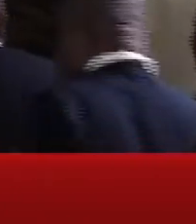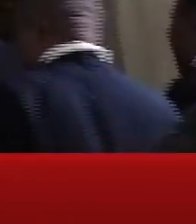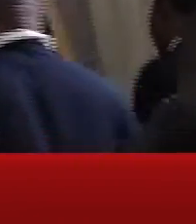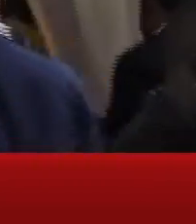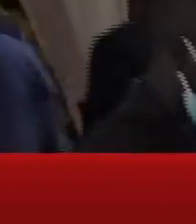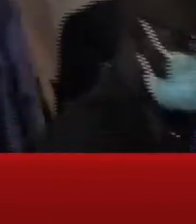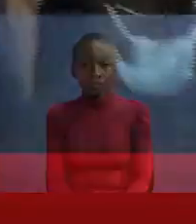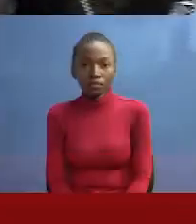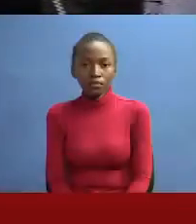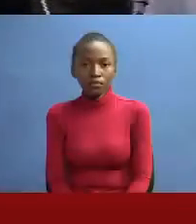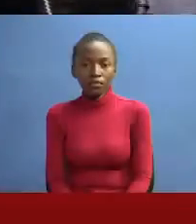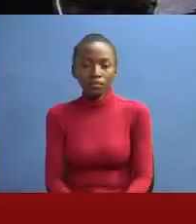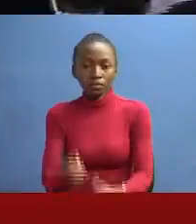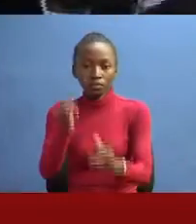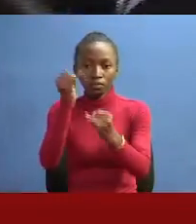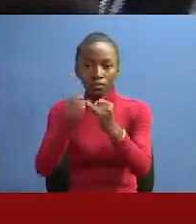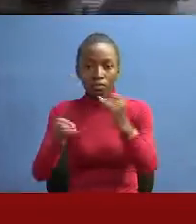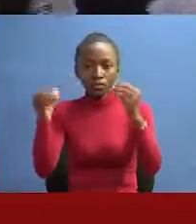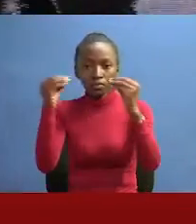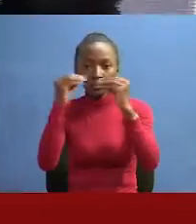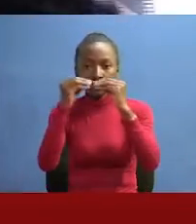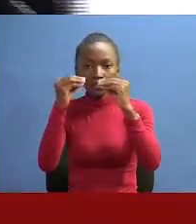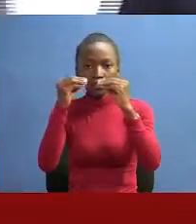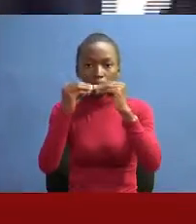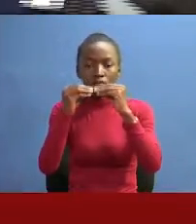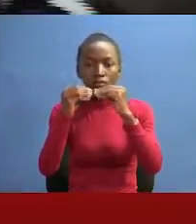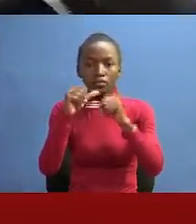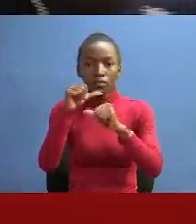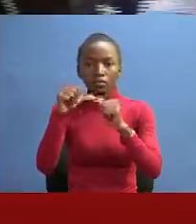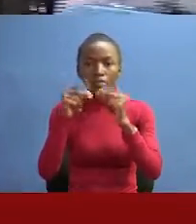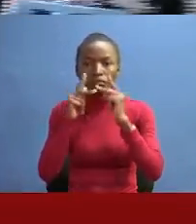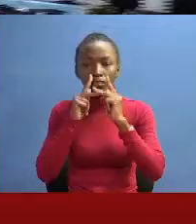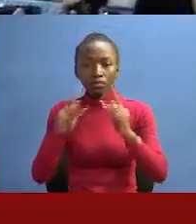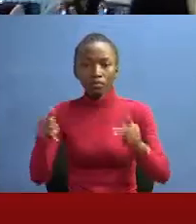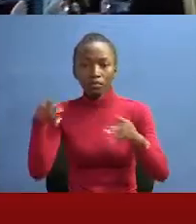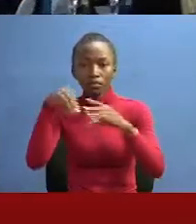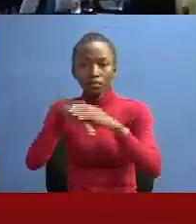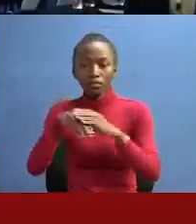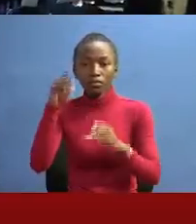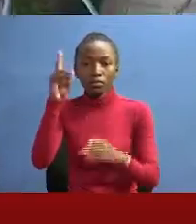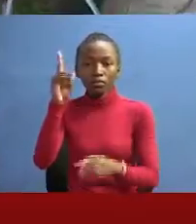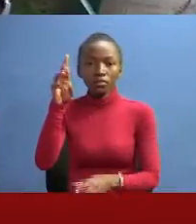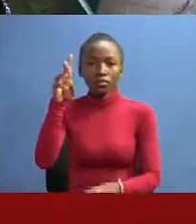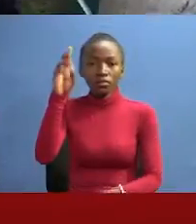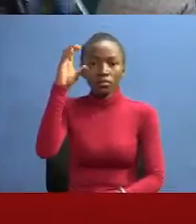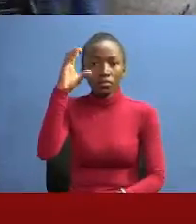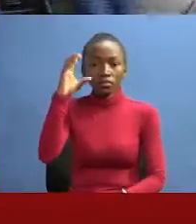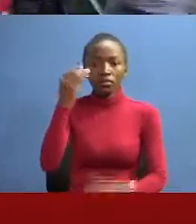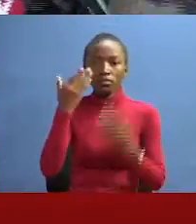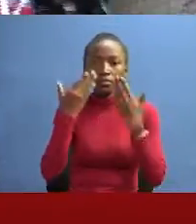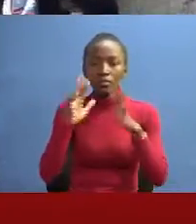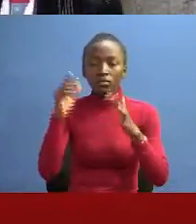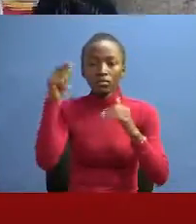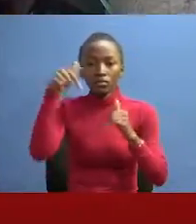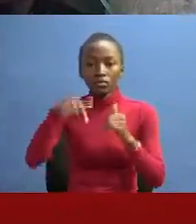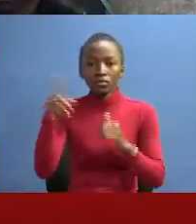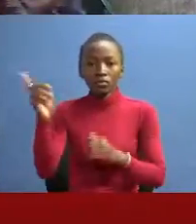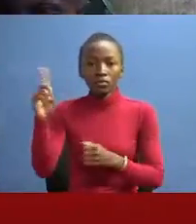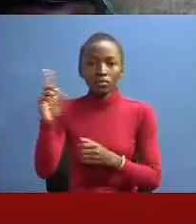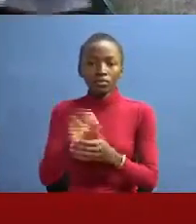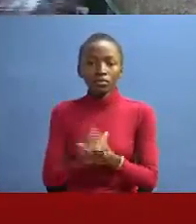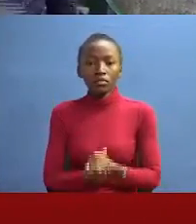Mkutano wa mwisho wa kutafuta amani DRC wakamilika hapa Nairobi hii leo.